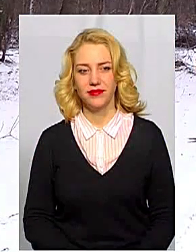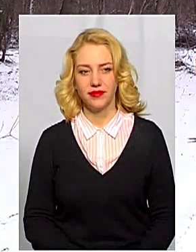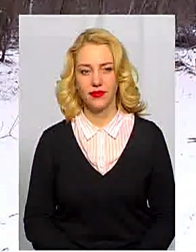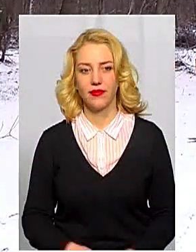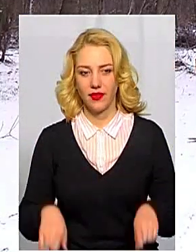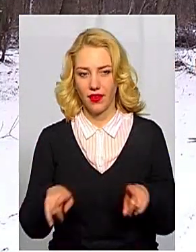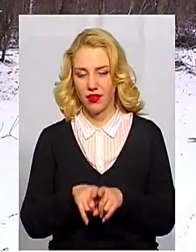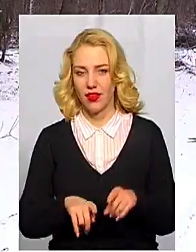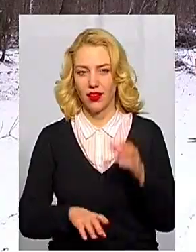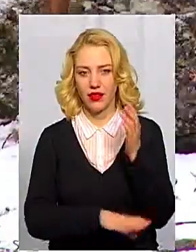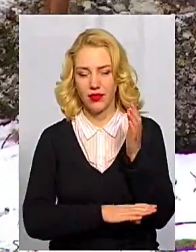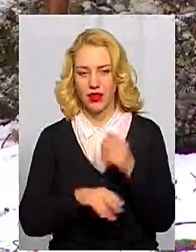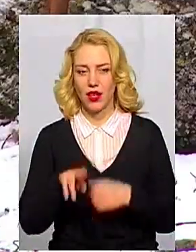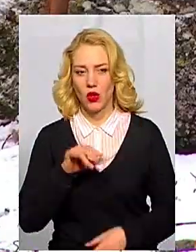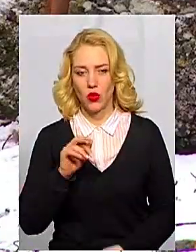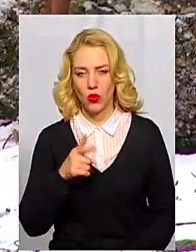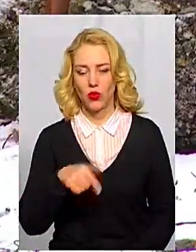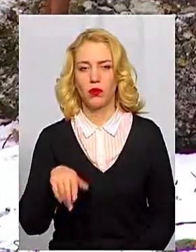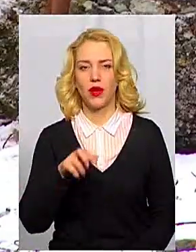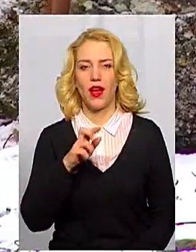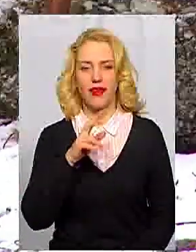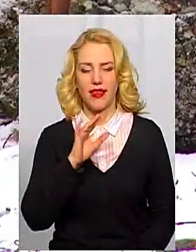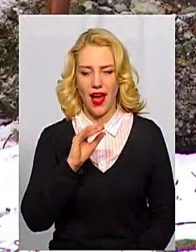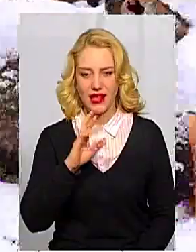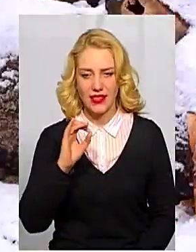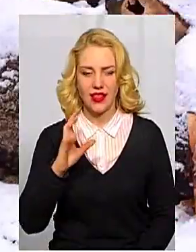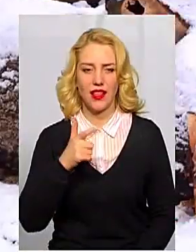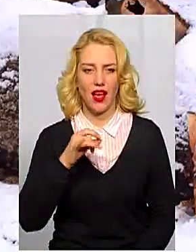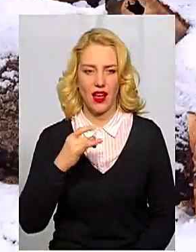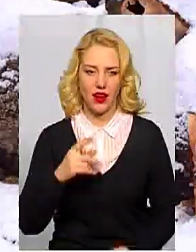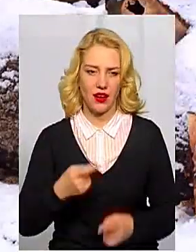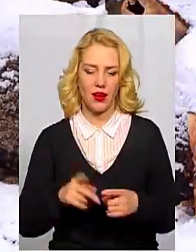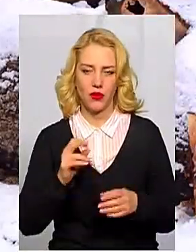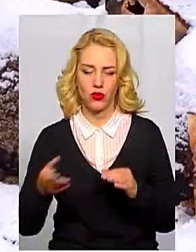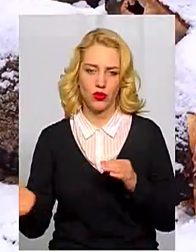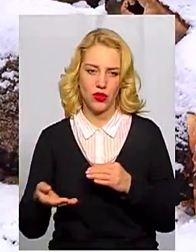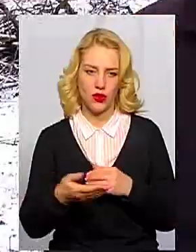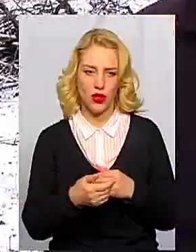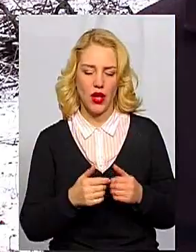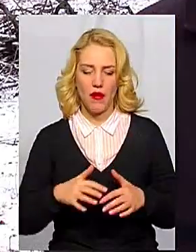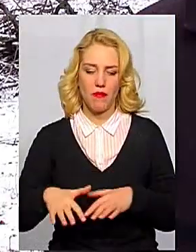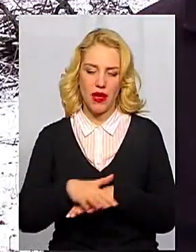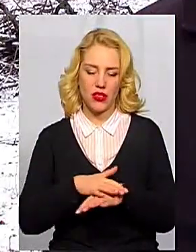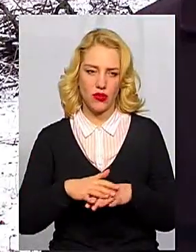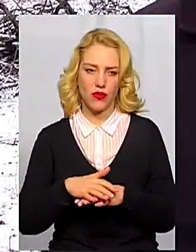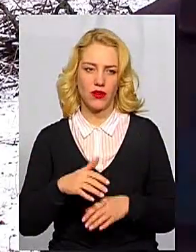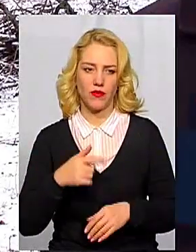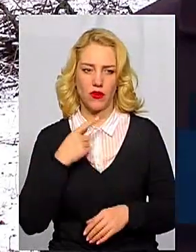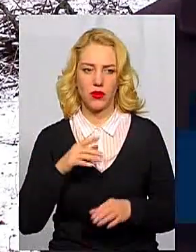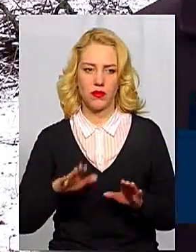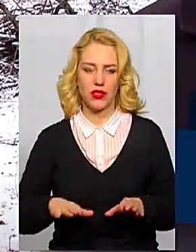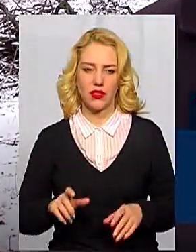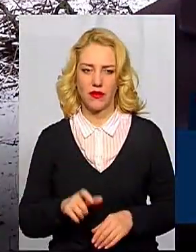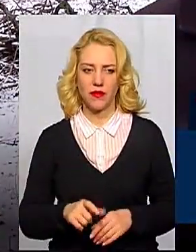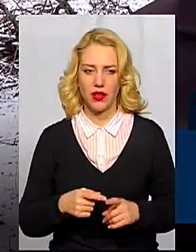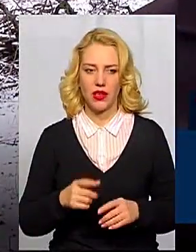Такі породи дерев, як дуб, граб і ясень, хтось масово вирізає у лісах навколо Росоші, каже місцевий житель Олександр Ганжуга. Це разве